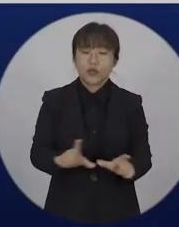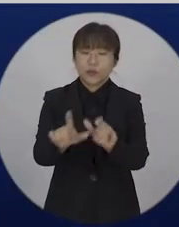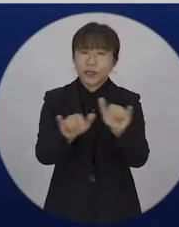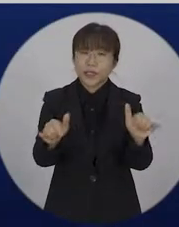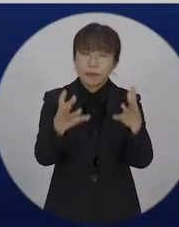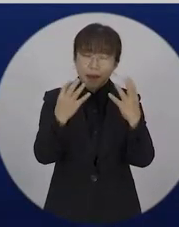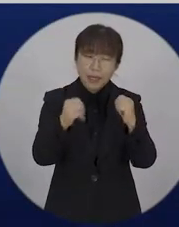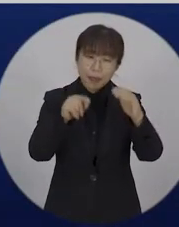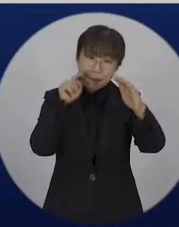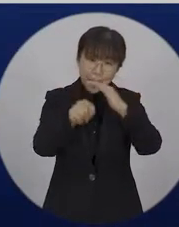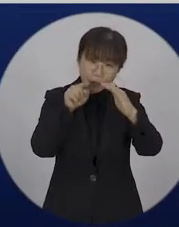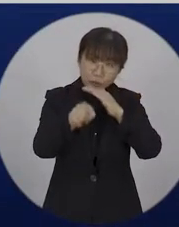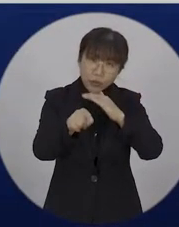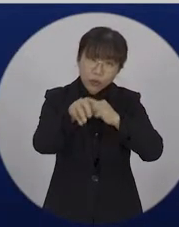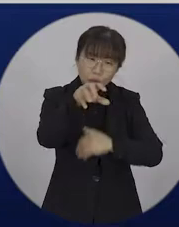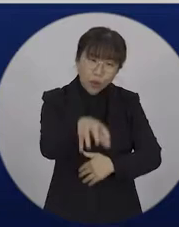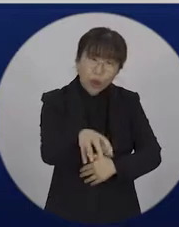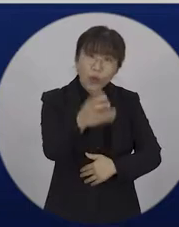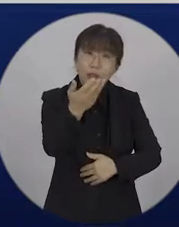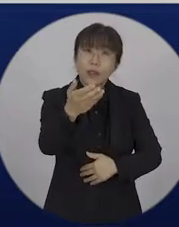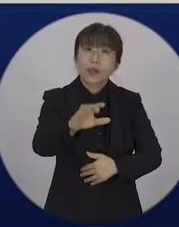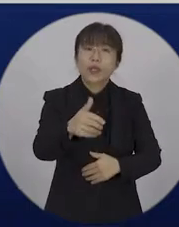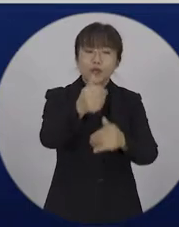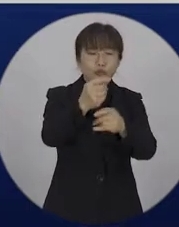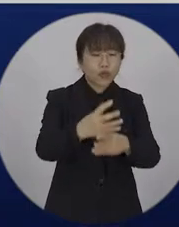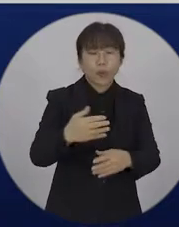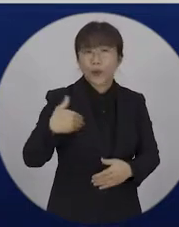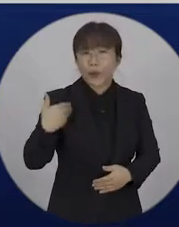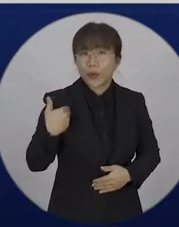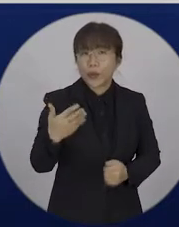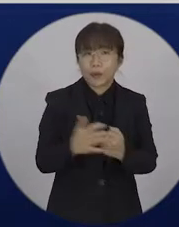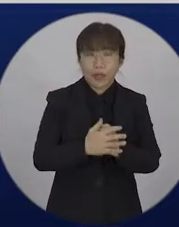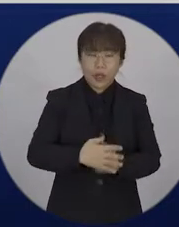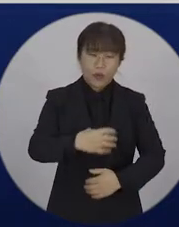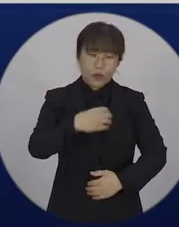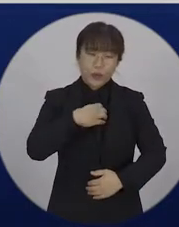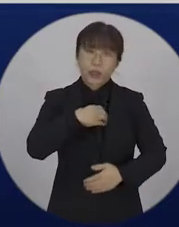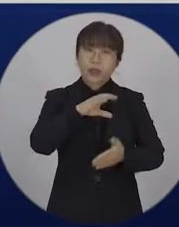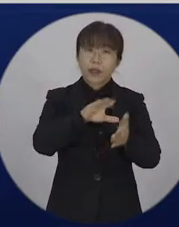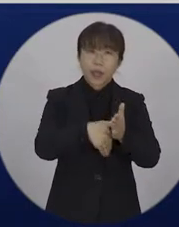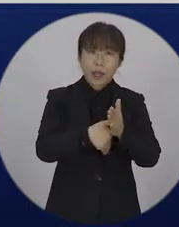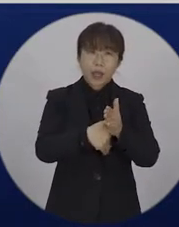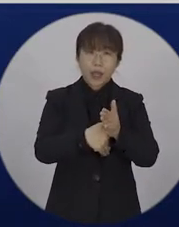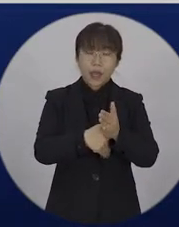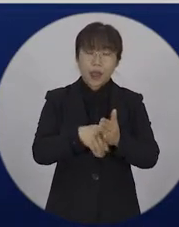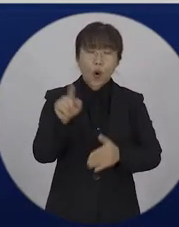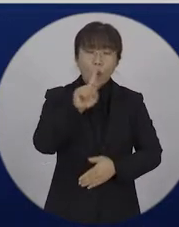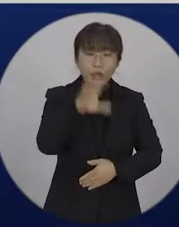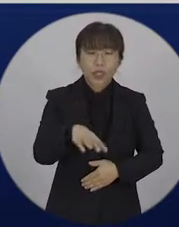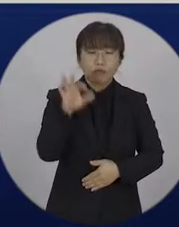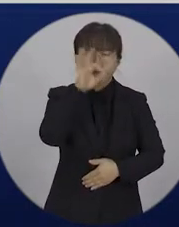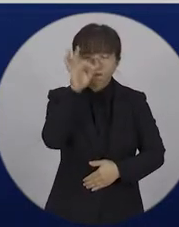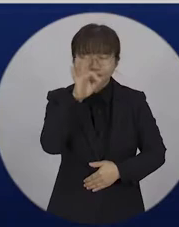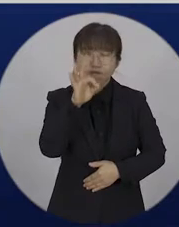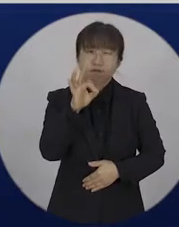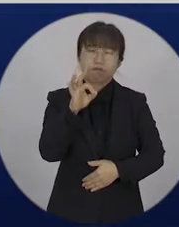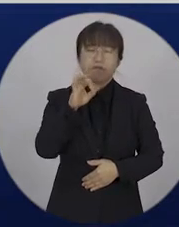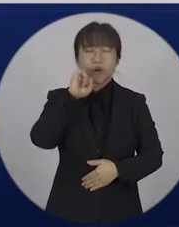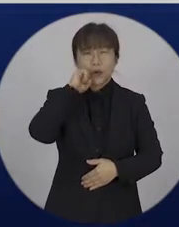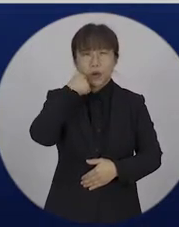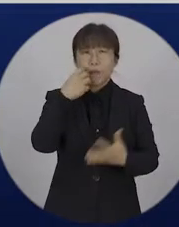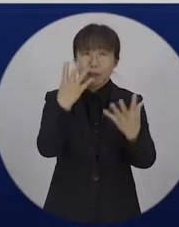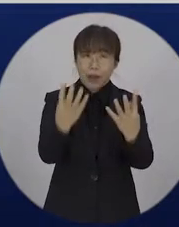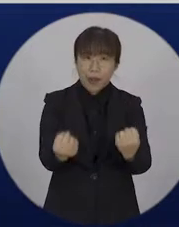구민들이 많이 찾는 장소지만 주소가 없어 위기 상황이 발생하면 신속한 대처가 불가능한 곳이 많았는데요.